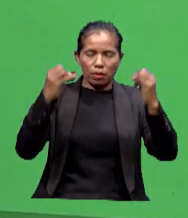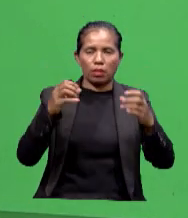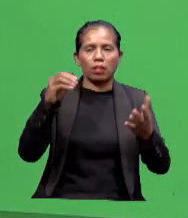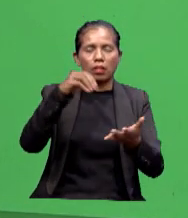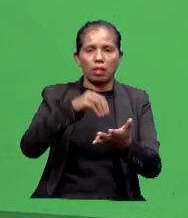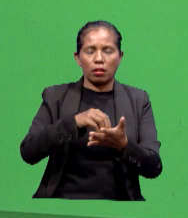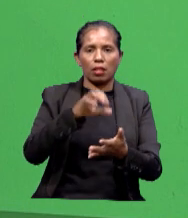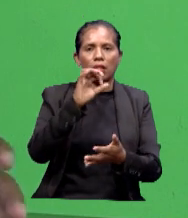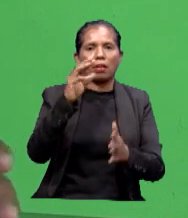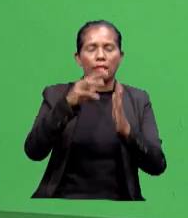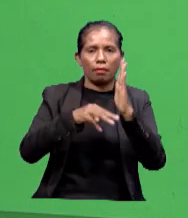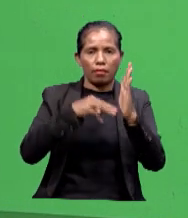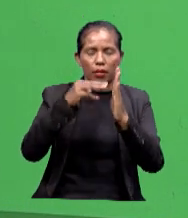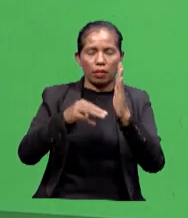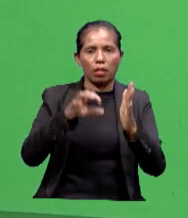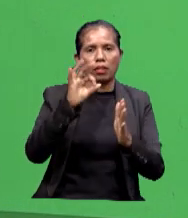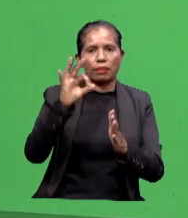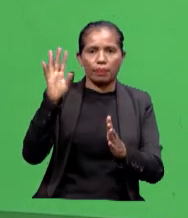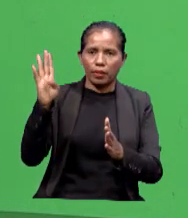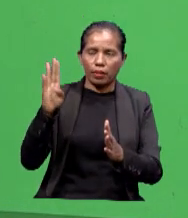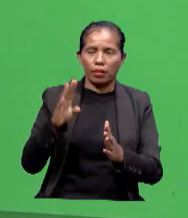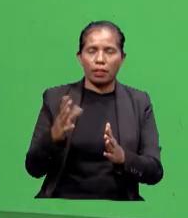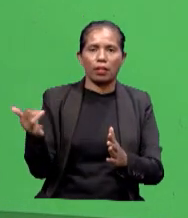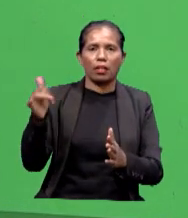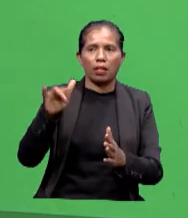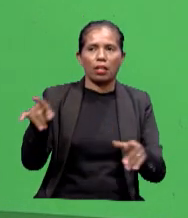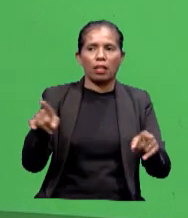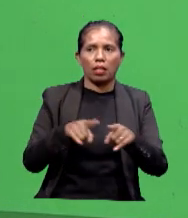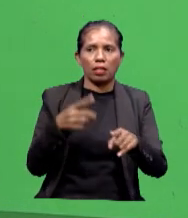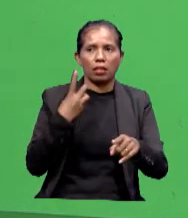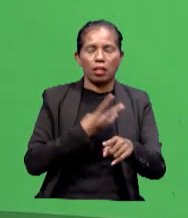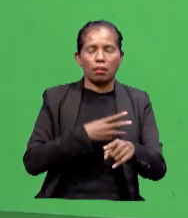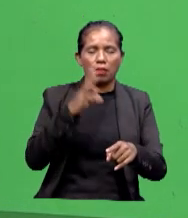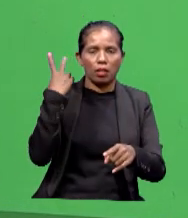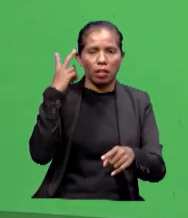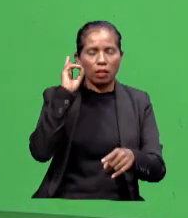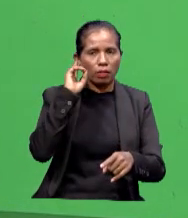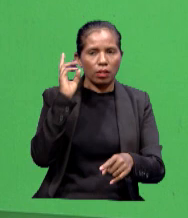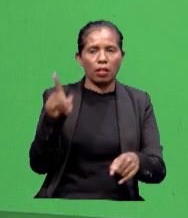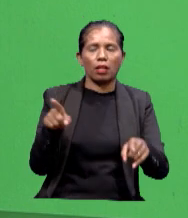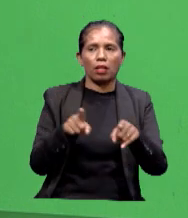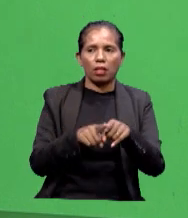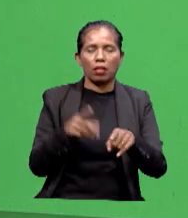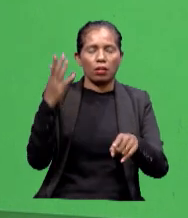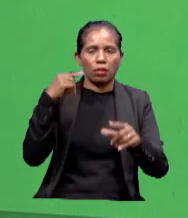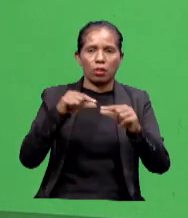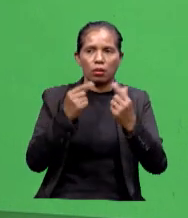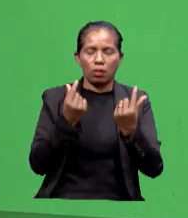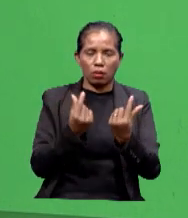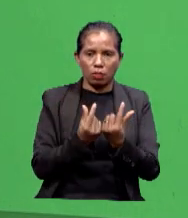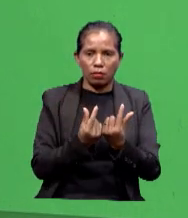ia media sosial buat cerne anesa ami ronadet mas anesa gulubu ne be maga